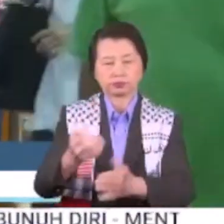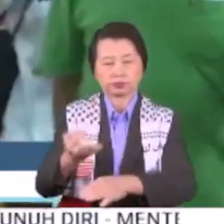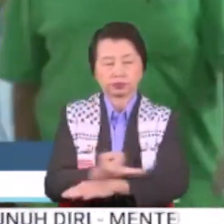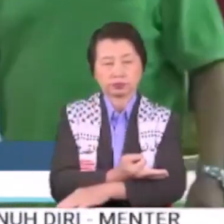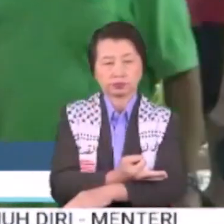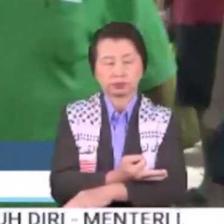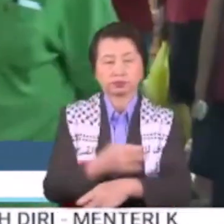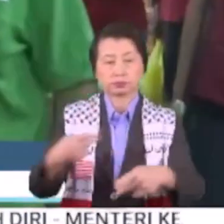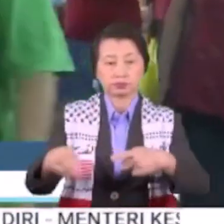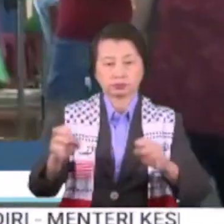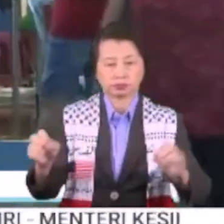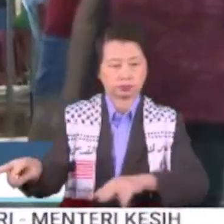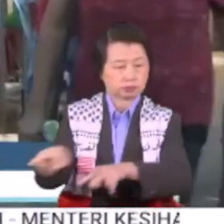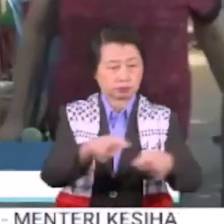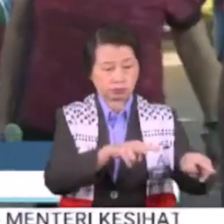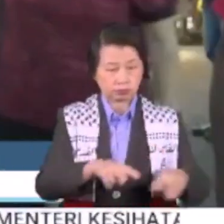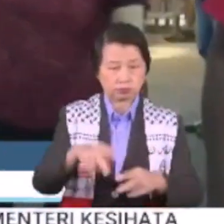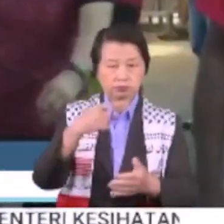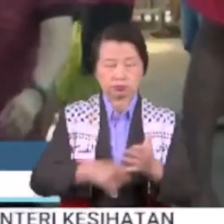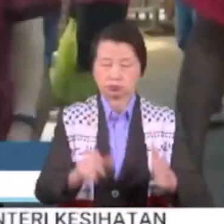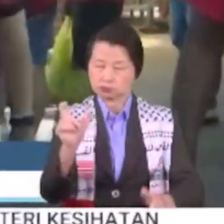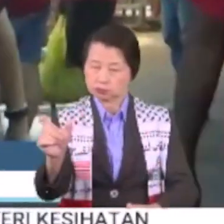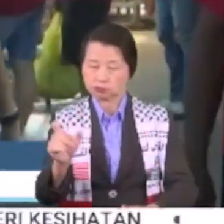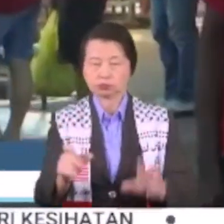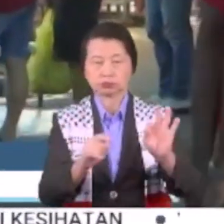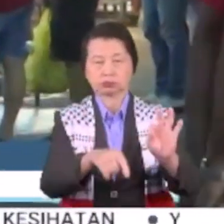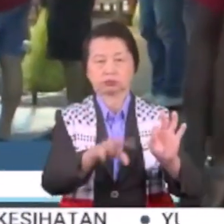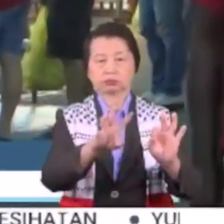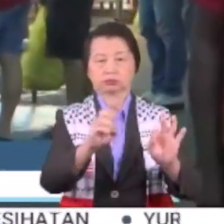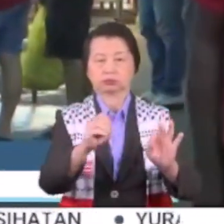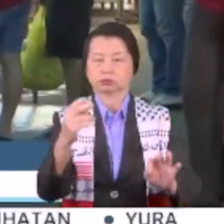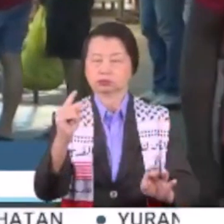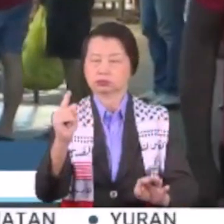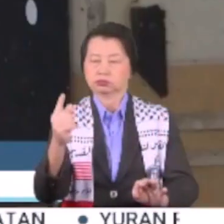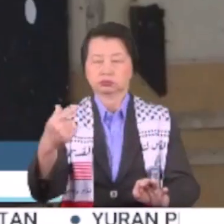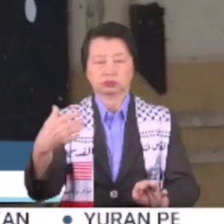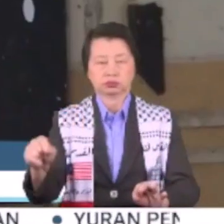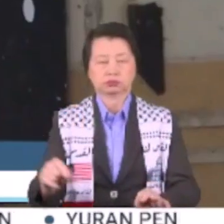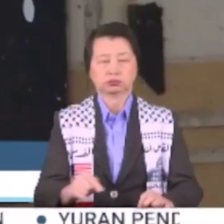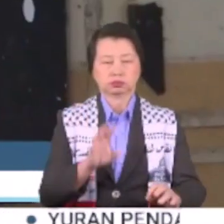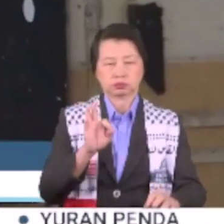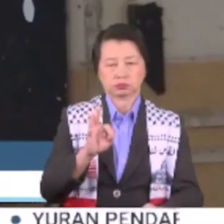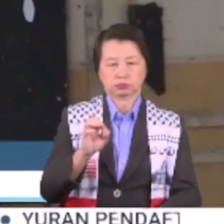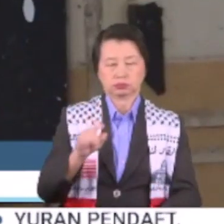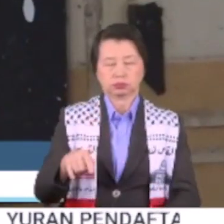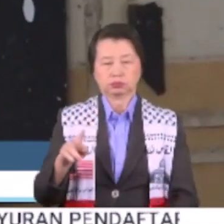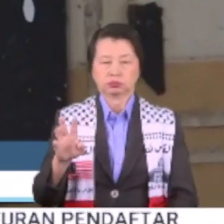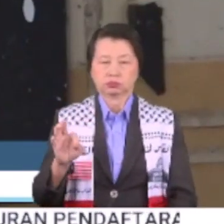pasaran dan tinjauan mendapati pada harga rm9.40 sekg sehingga r9.90